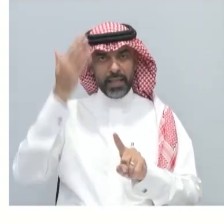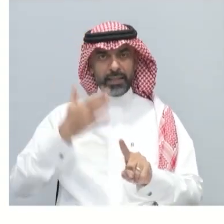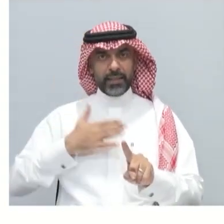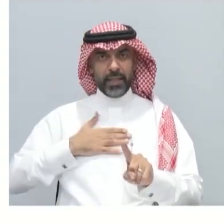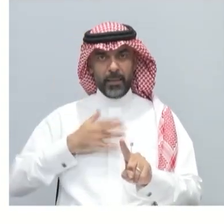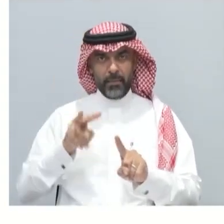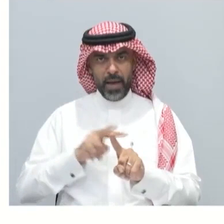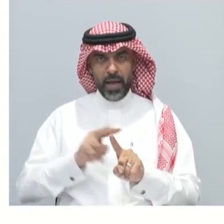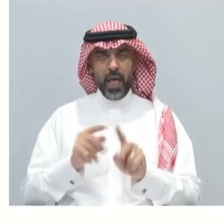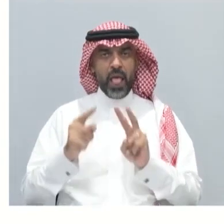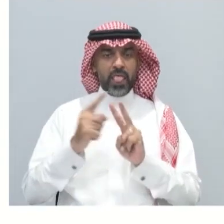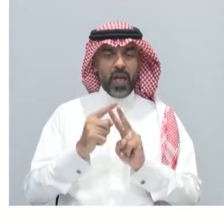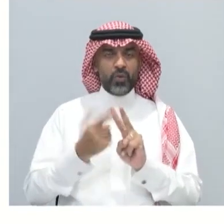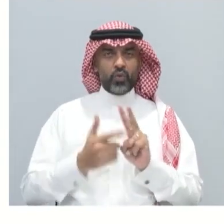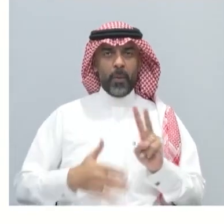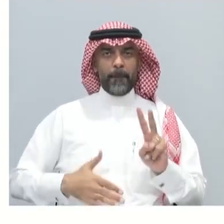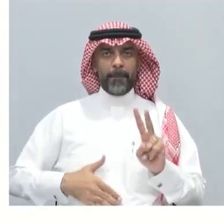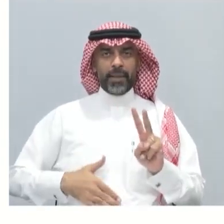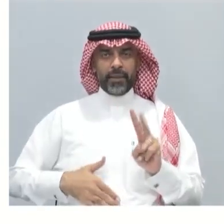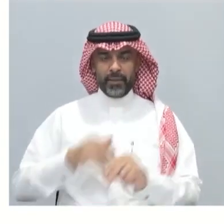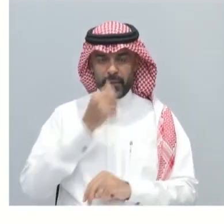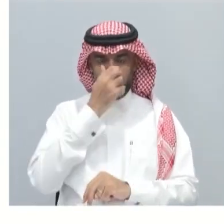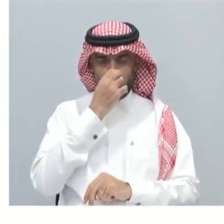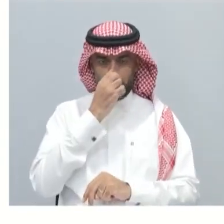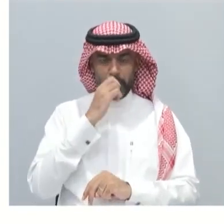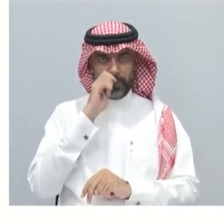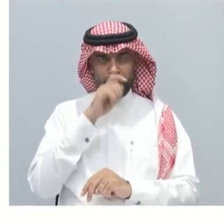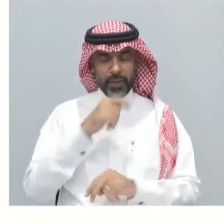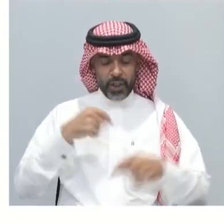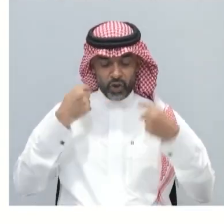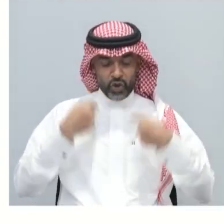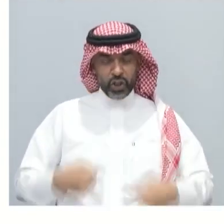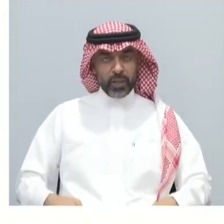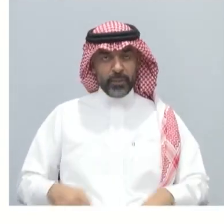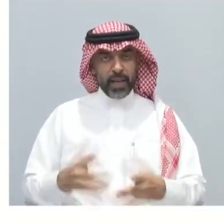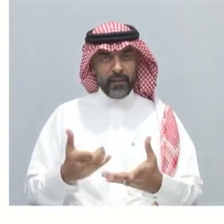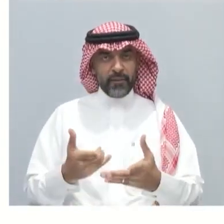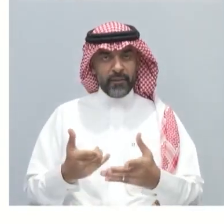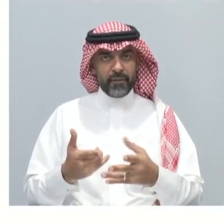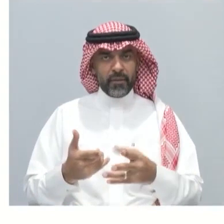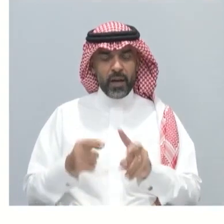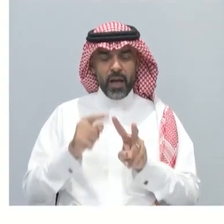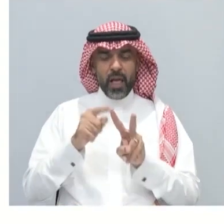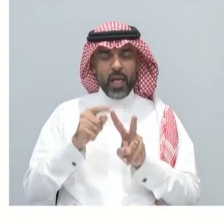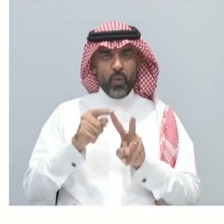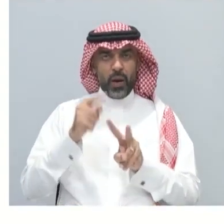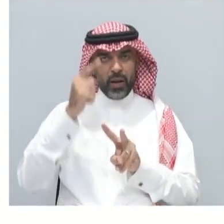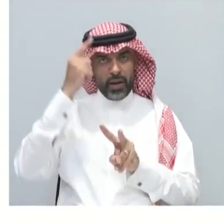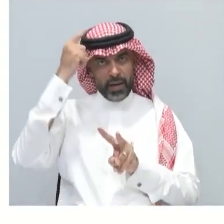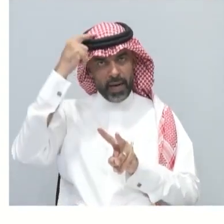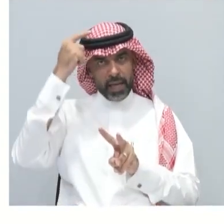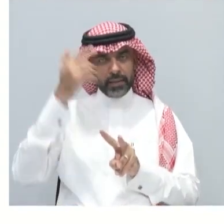وايضا الجزء الثاني هو البطن اذا اجسامها مكونه من جزئين ههم الراس صدر